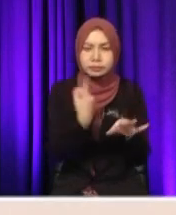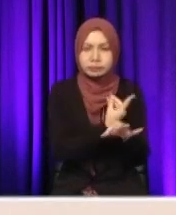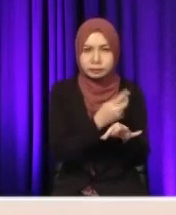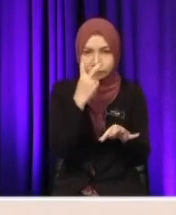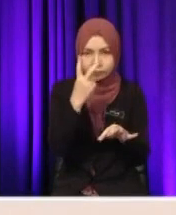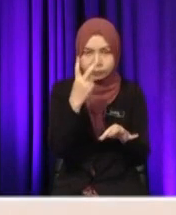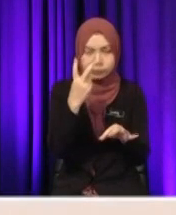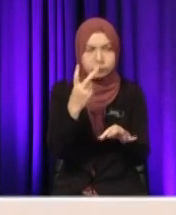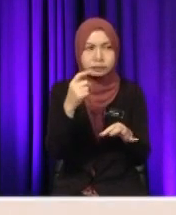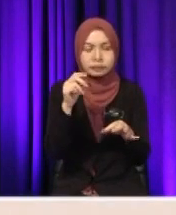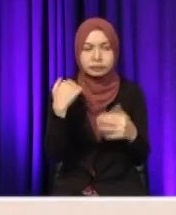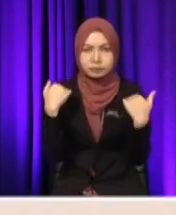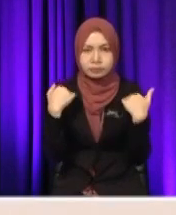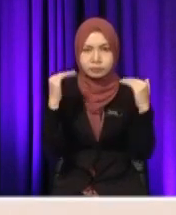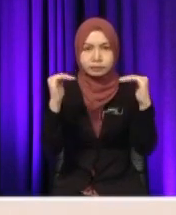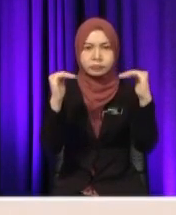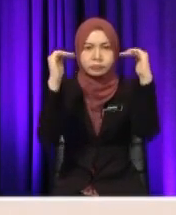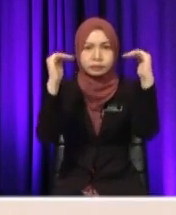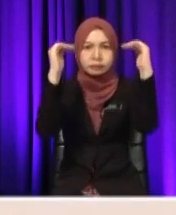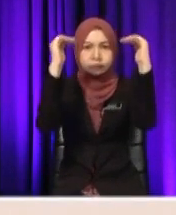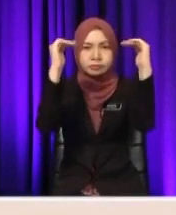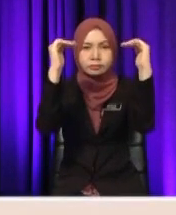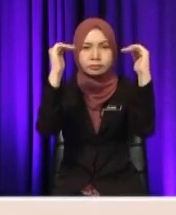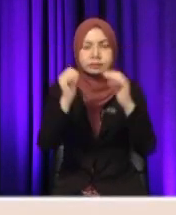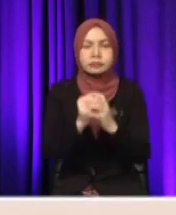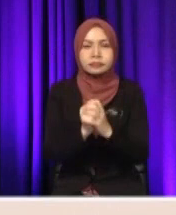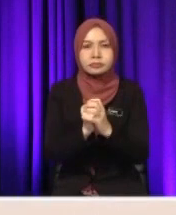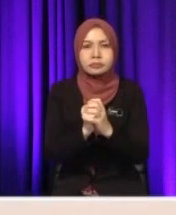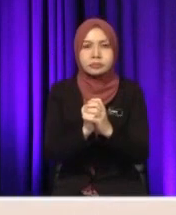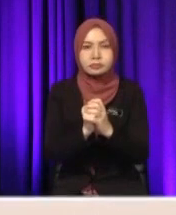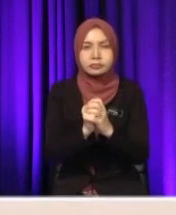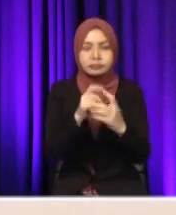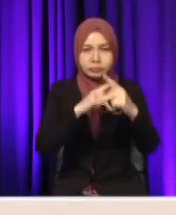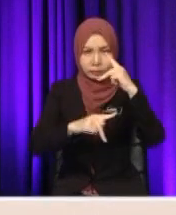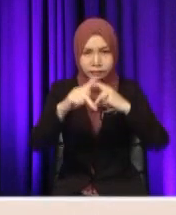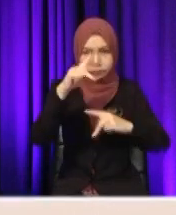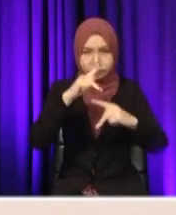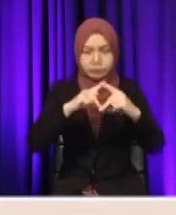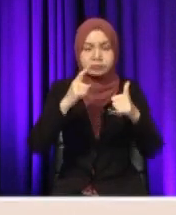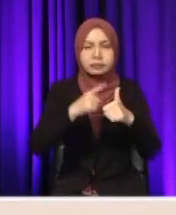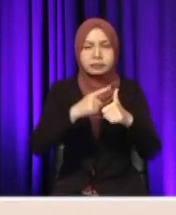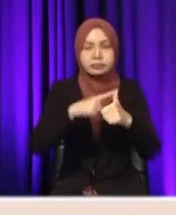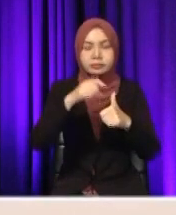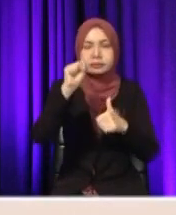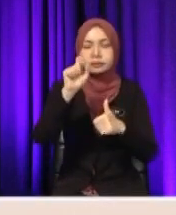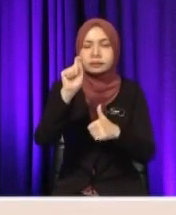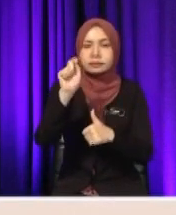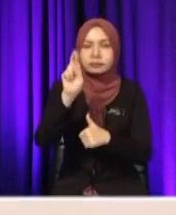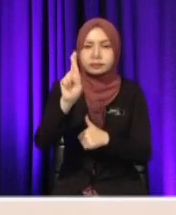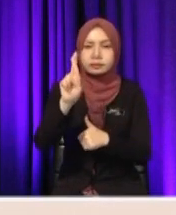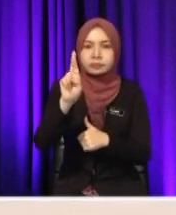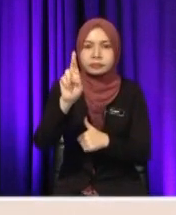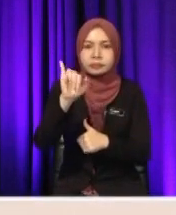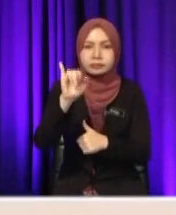beberapa peringkat. Kita panggil dia pensterilan. Okey. Kita ada penanggalan. Penanggalan ni maksudnya